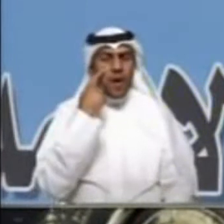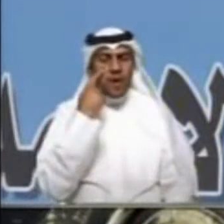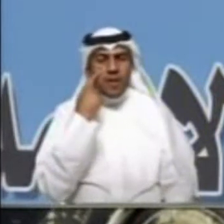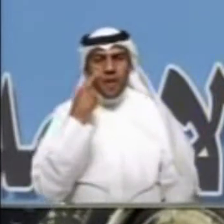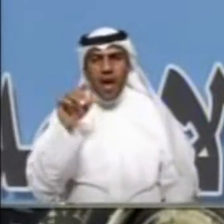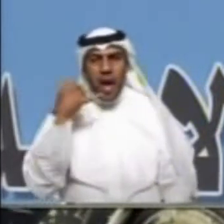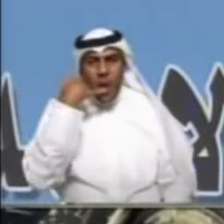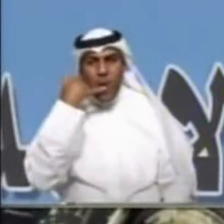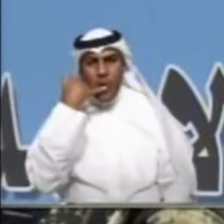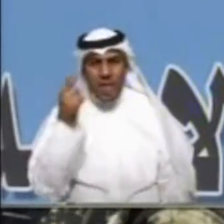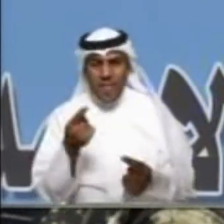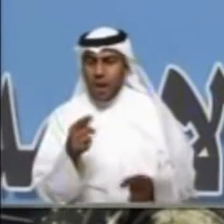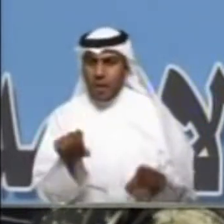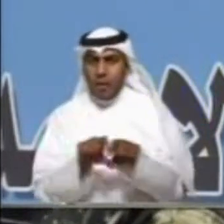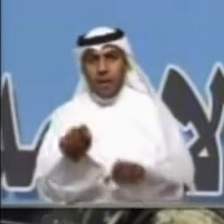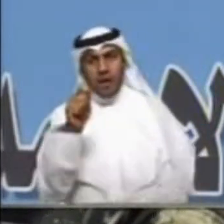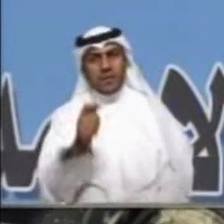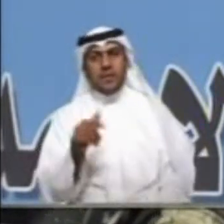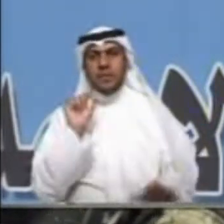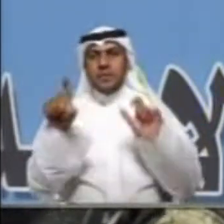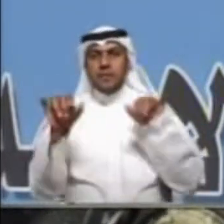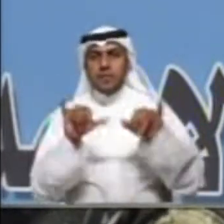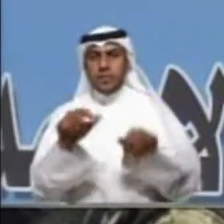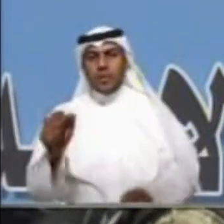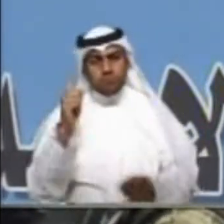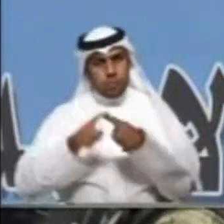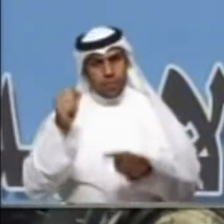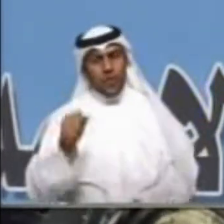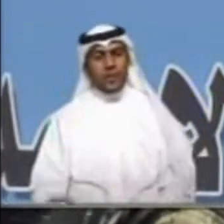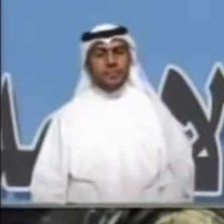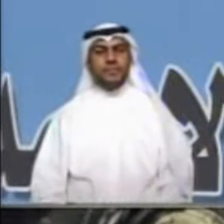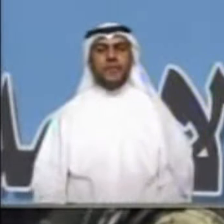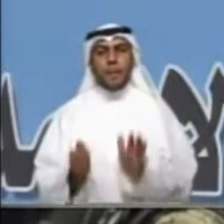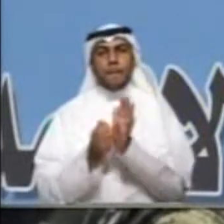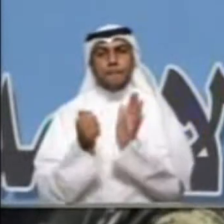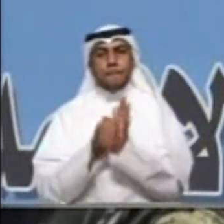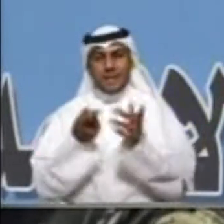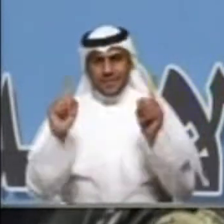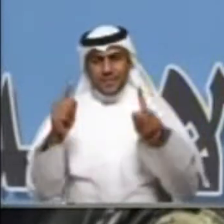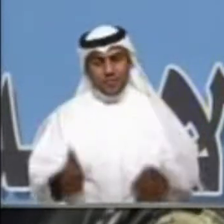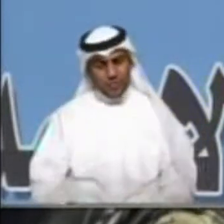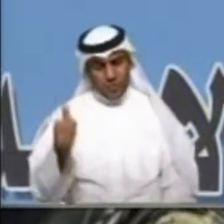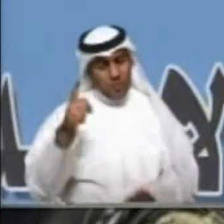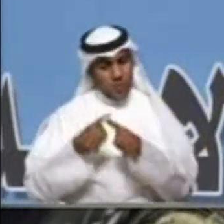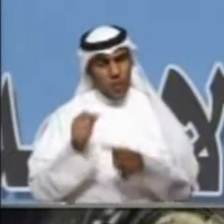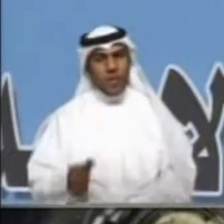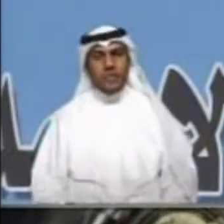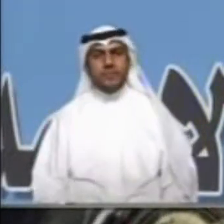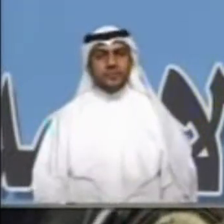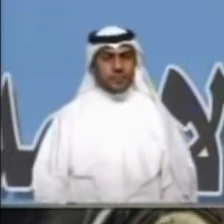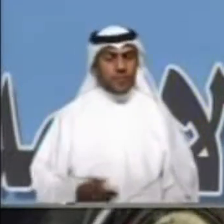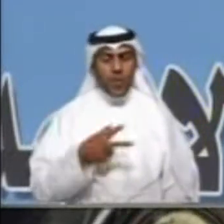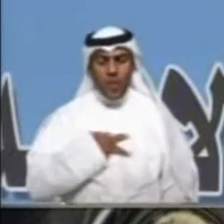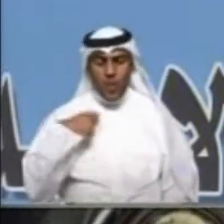جميع الأمور المطلوبة في هذه المنطقة، وبتوجيه واضح ومباشر من سمو رئيس مجلس